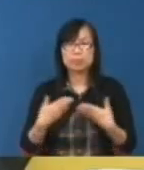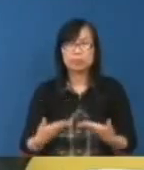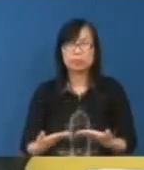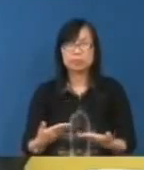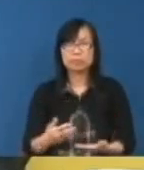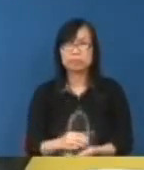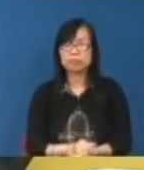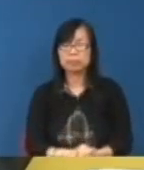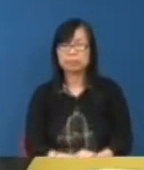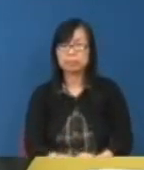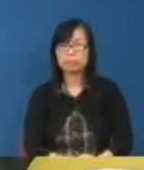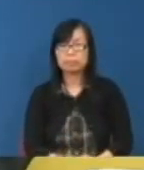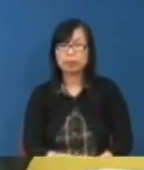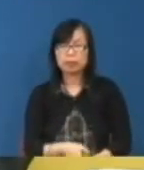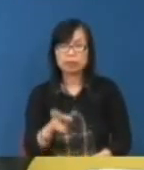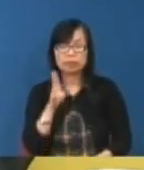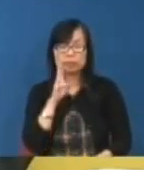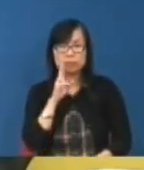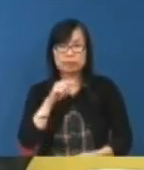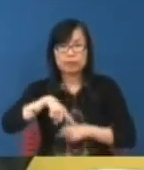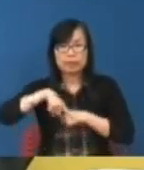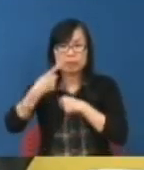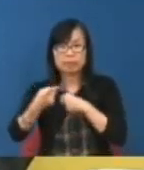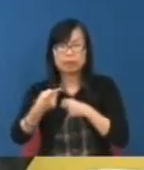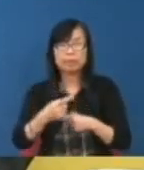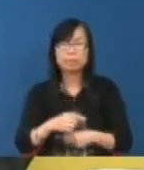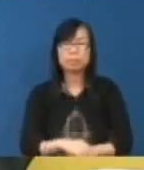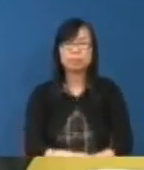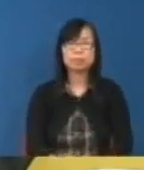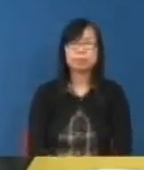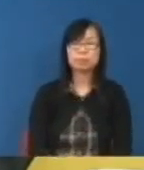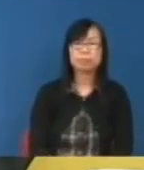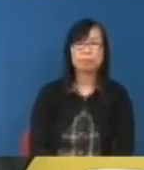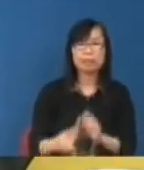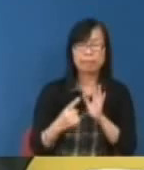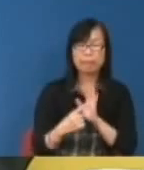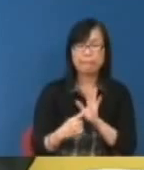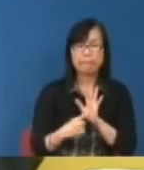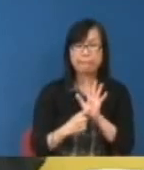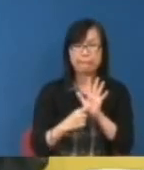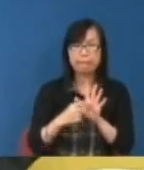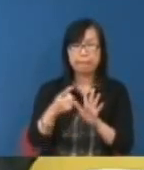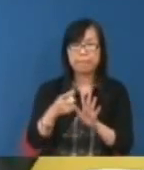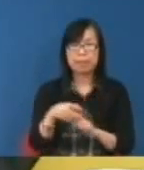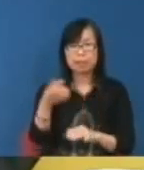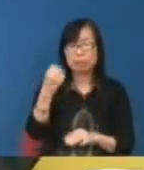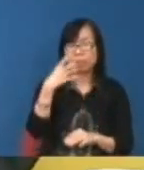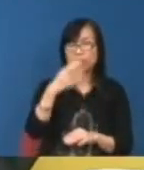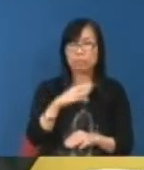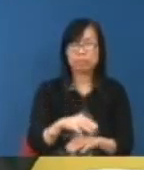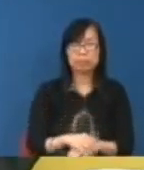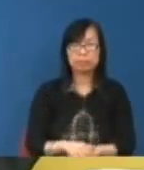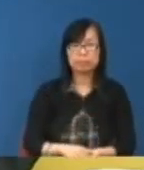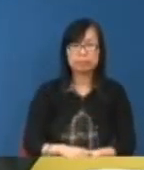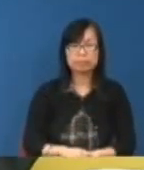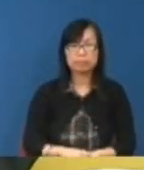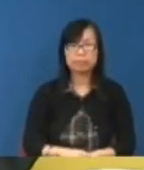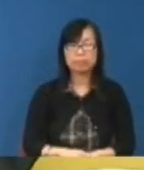個舉一個另外一個例，就係話領匯我哋講過啦，係咪？仲